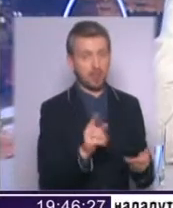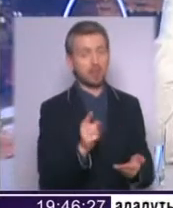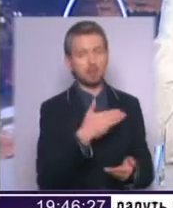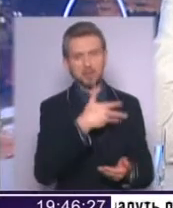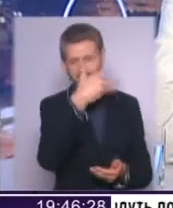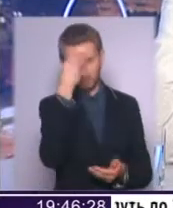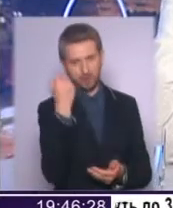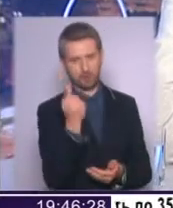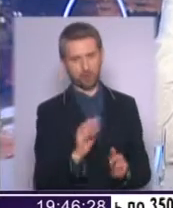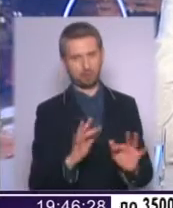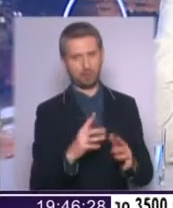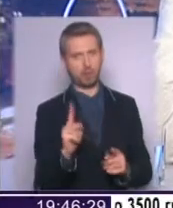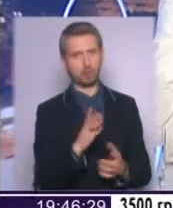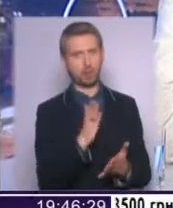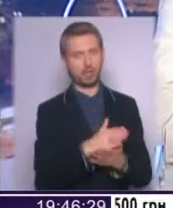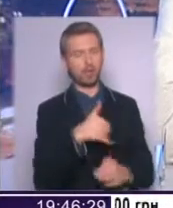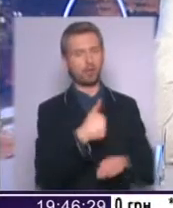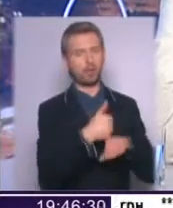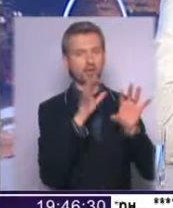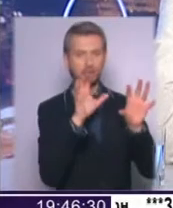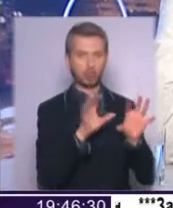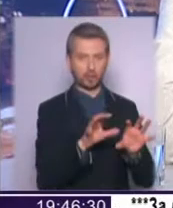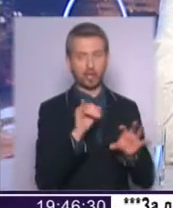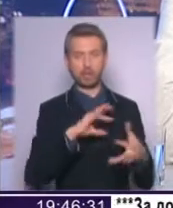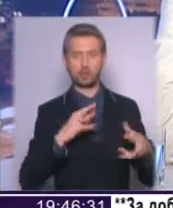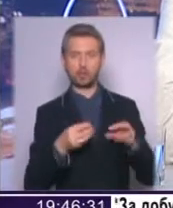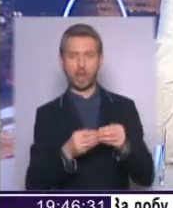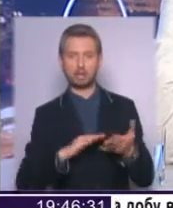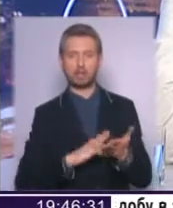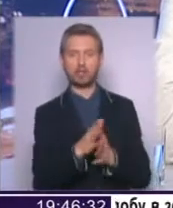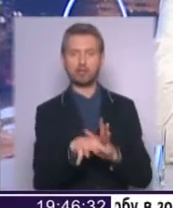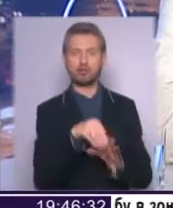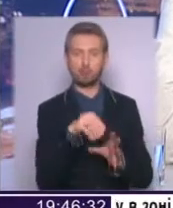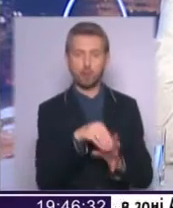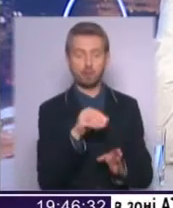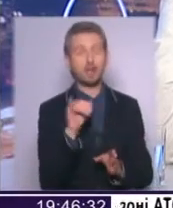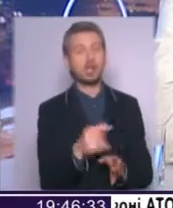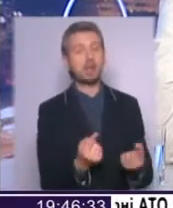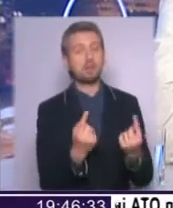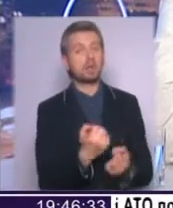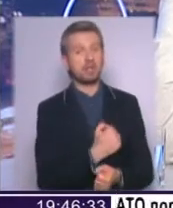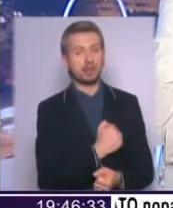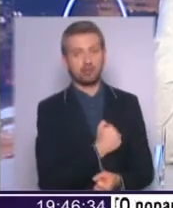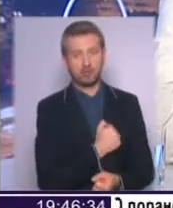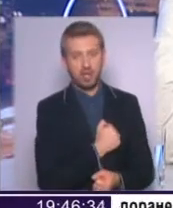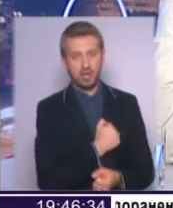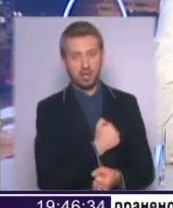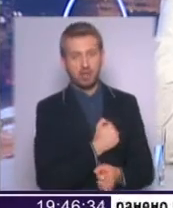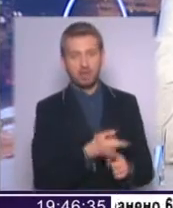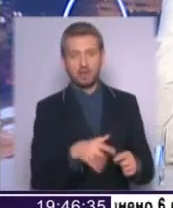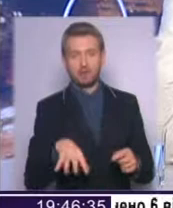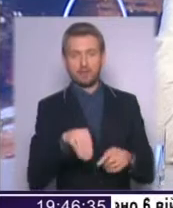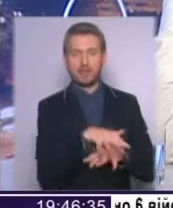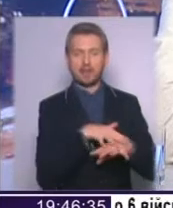один момент, що є і Конституція, і результати політичних виборів. І, на превеликий жаль, все населення